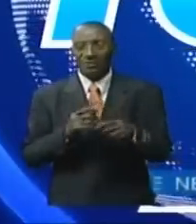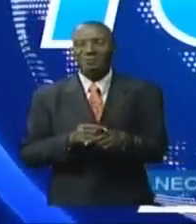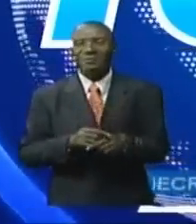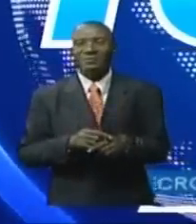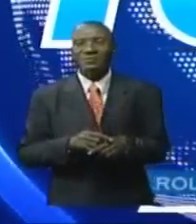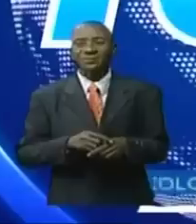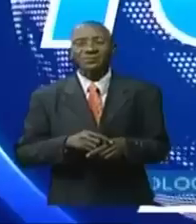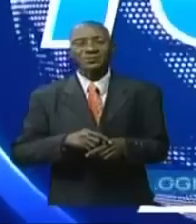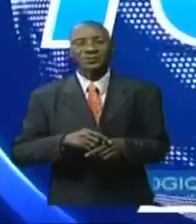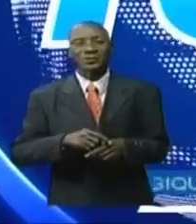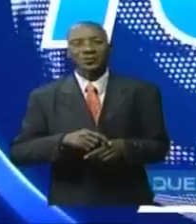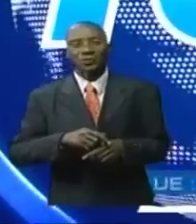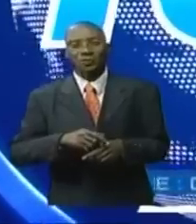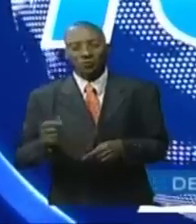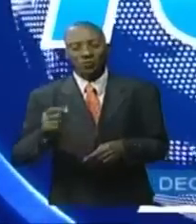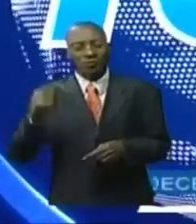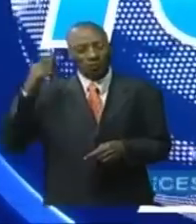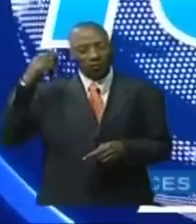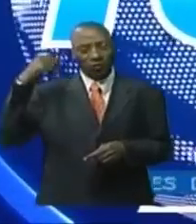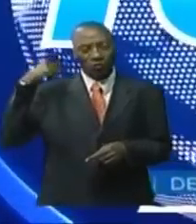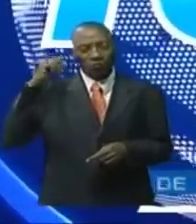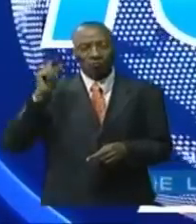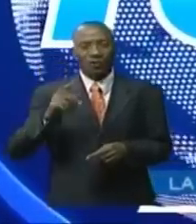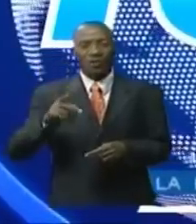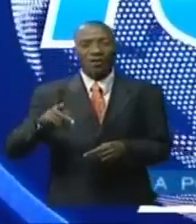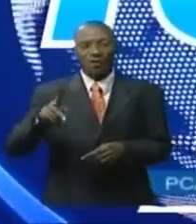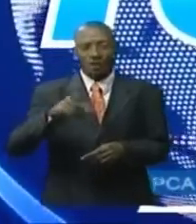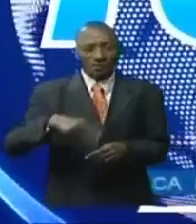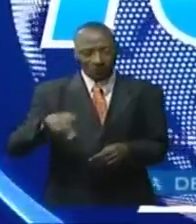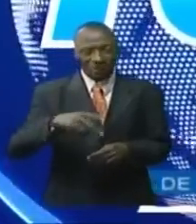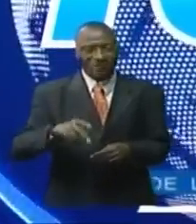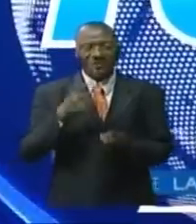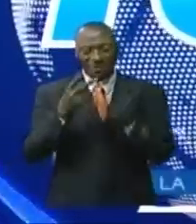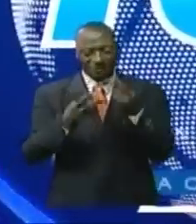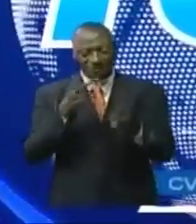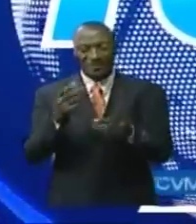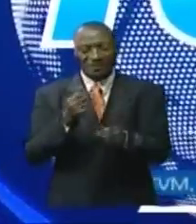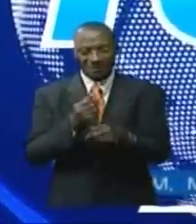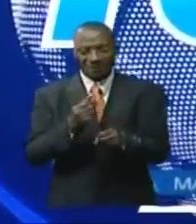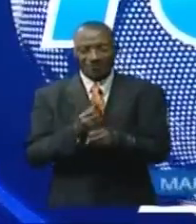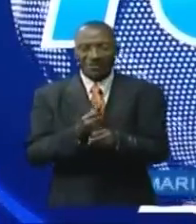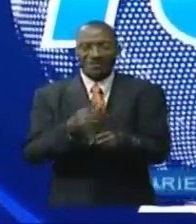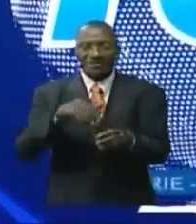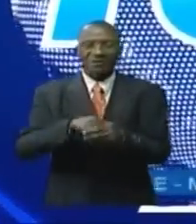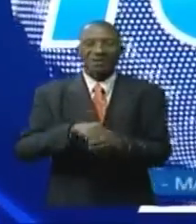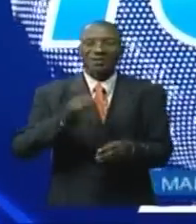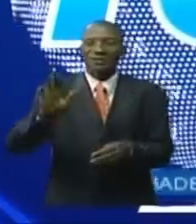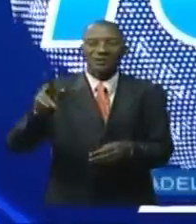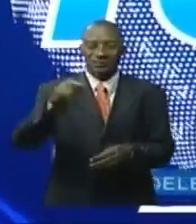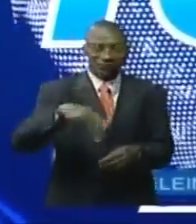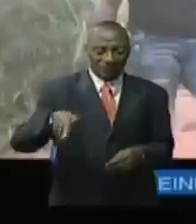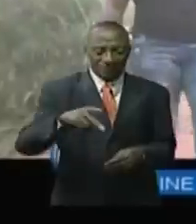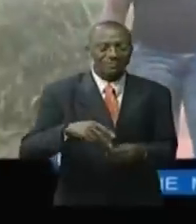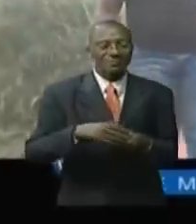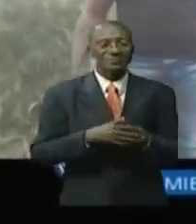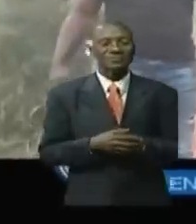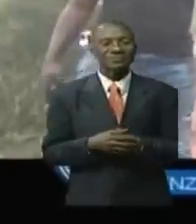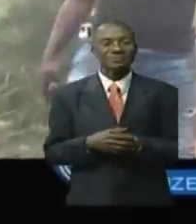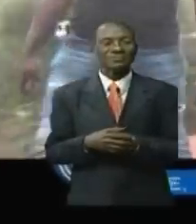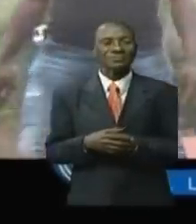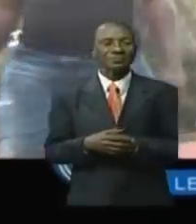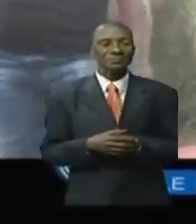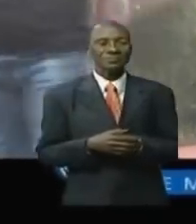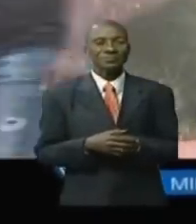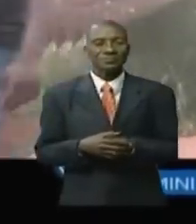Constat du gouverneur de province, ces travaux sont financés sur fonds propres du gouvernement provincial. Regardez. Plus